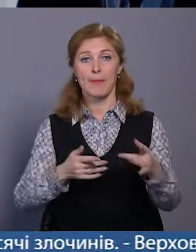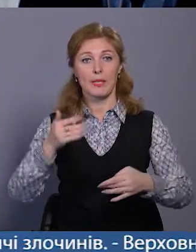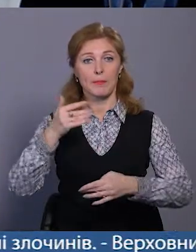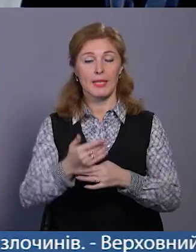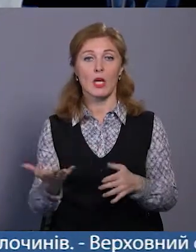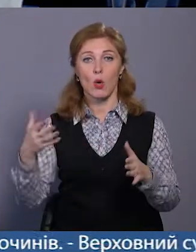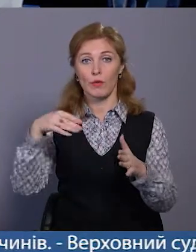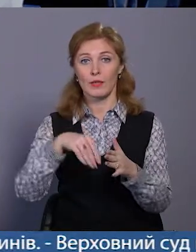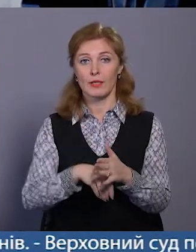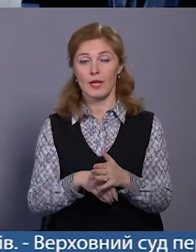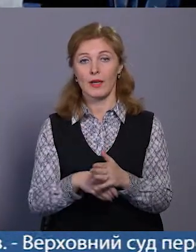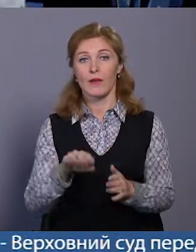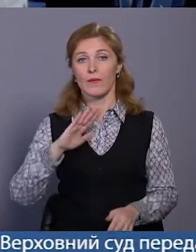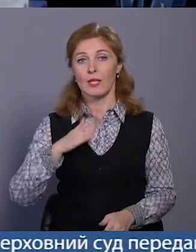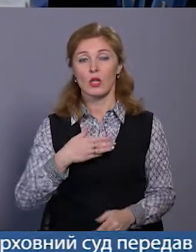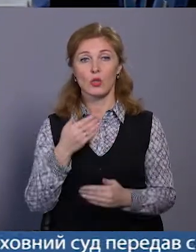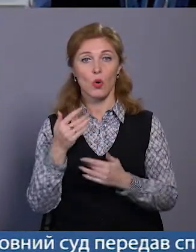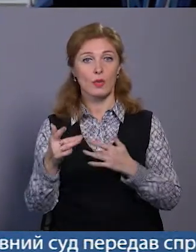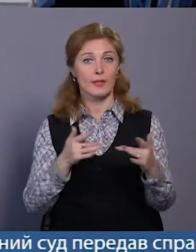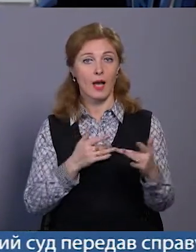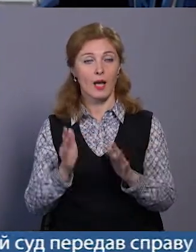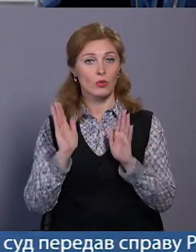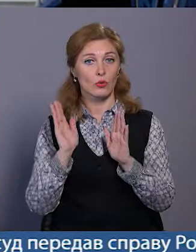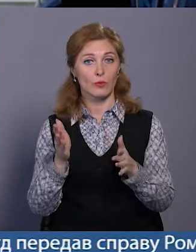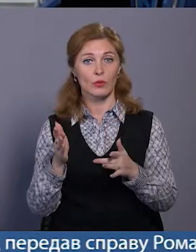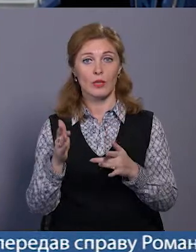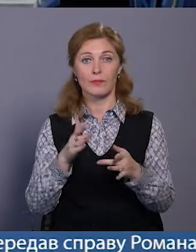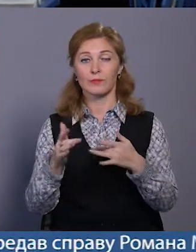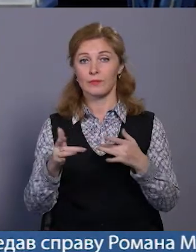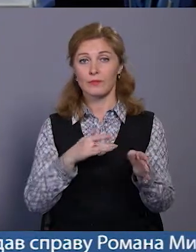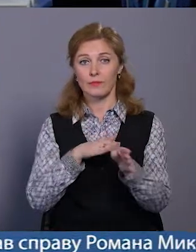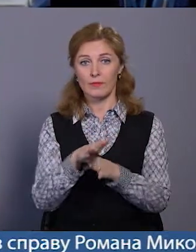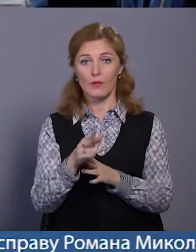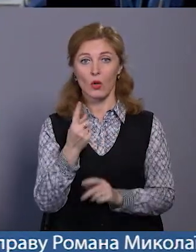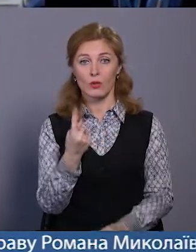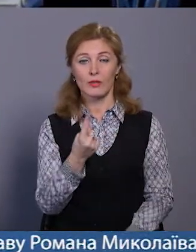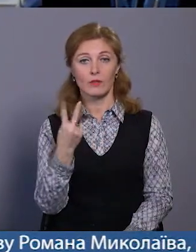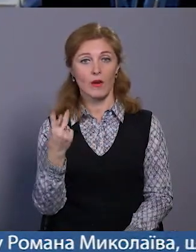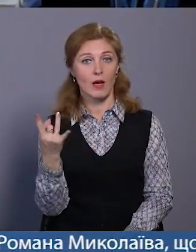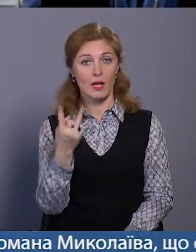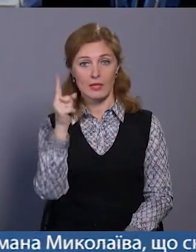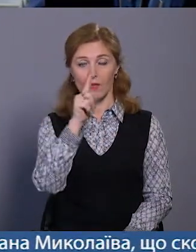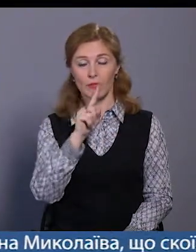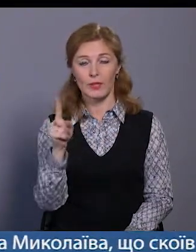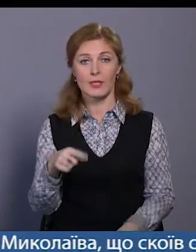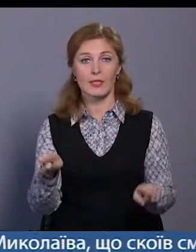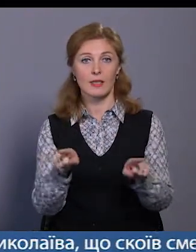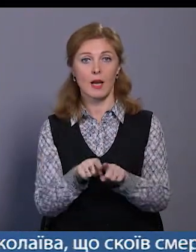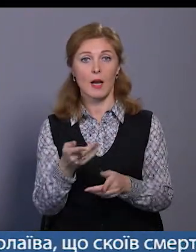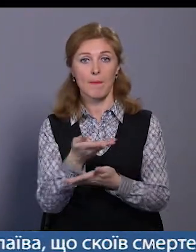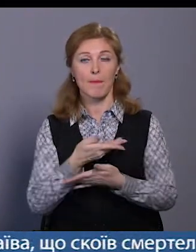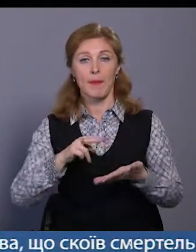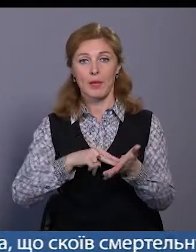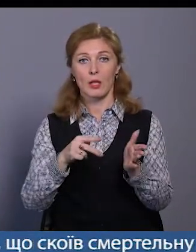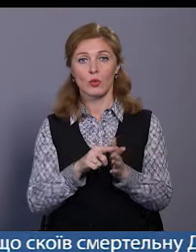репертуар нашого театру і буде гратися, я думаю, 1-2 рази на місяць. Таким чином. Ми плануємо, щоб